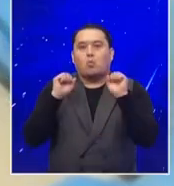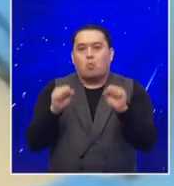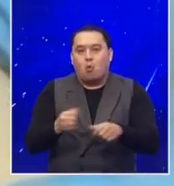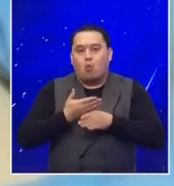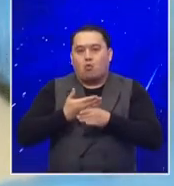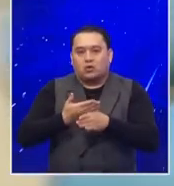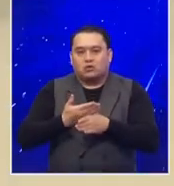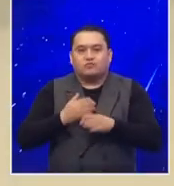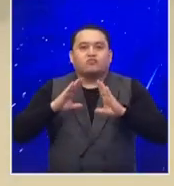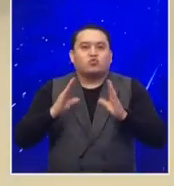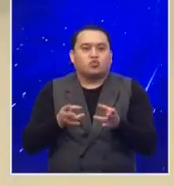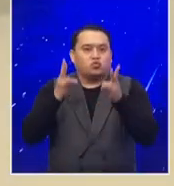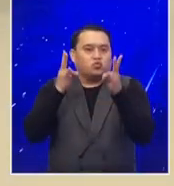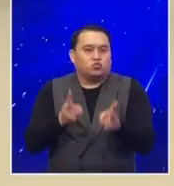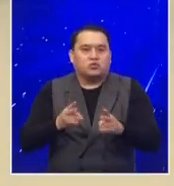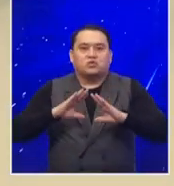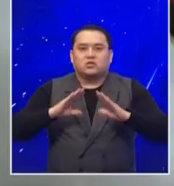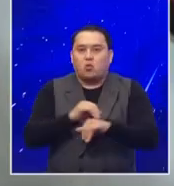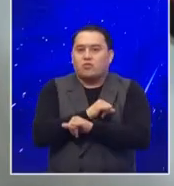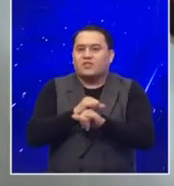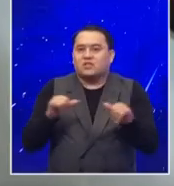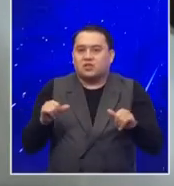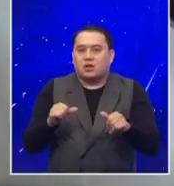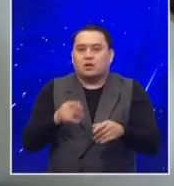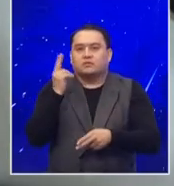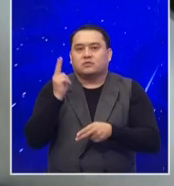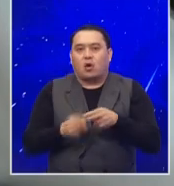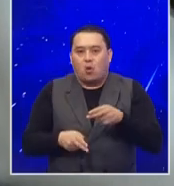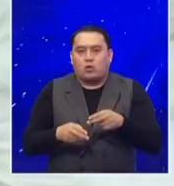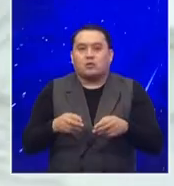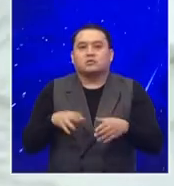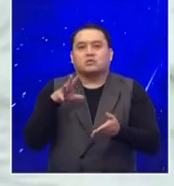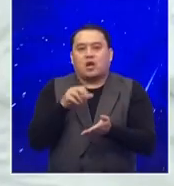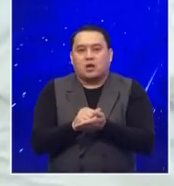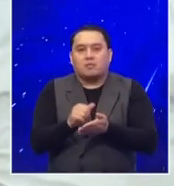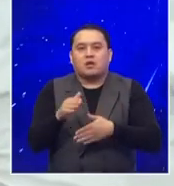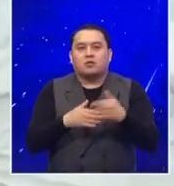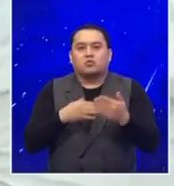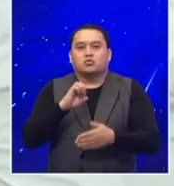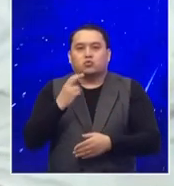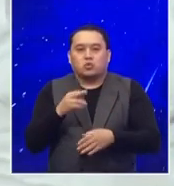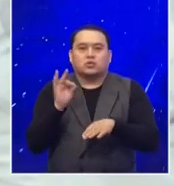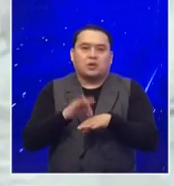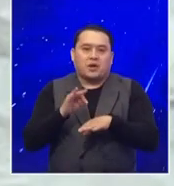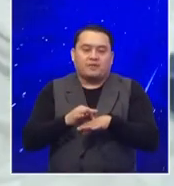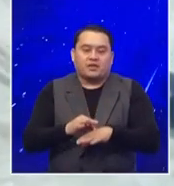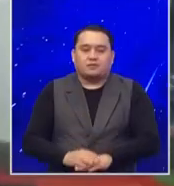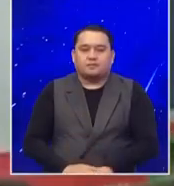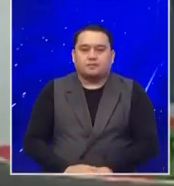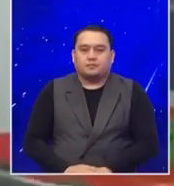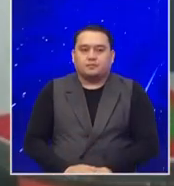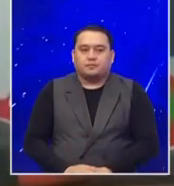помогут медикам в случае необходимости. А когда закончится пандемия, волонтеры займутся профилактикой социальных